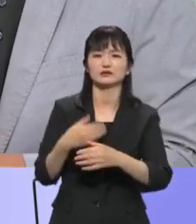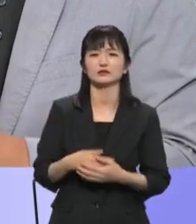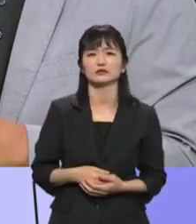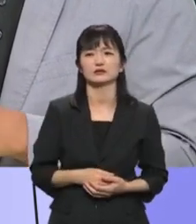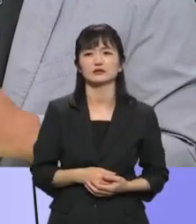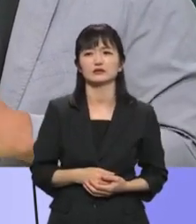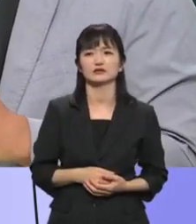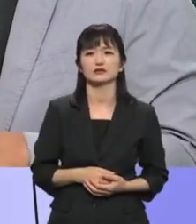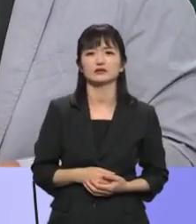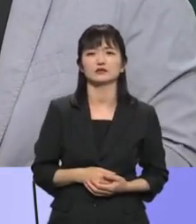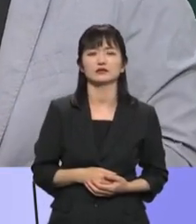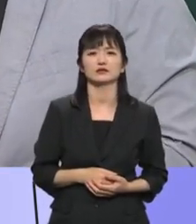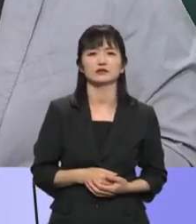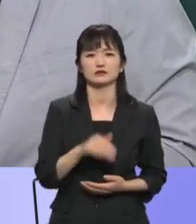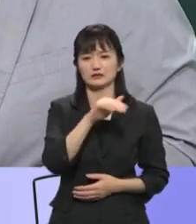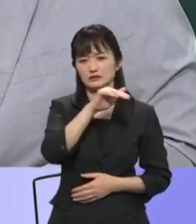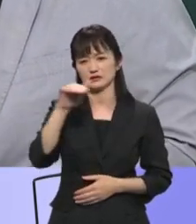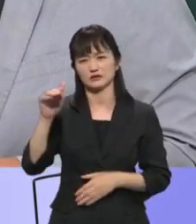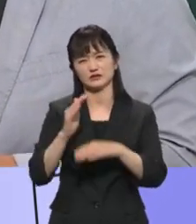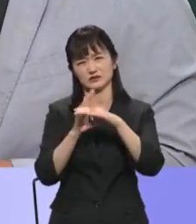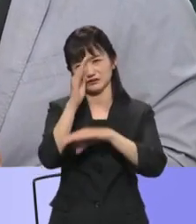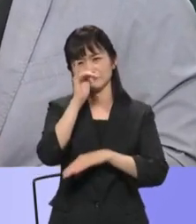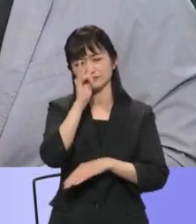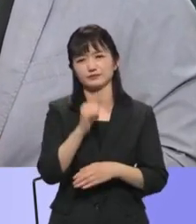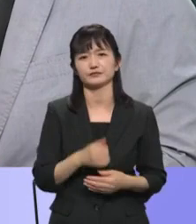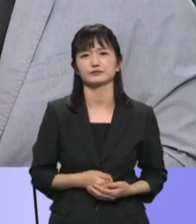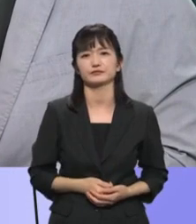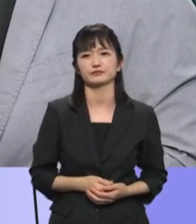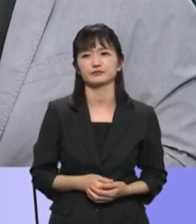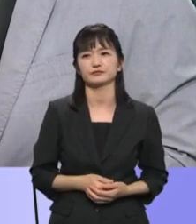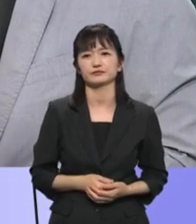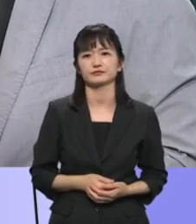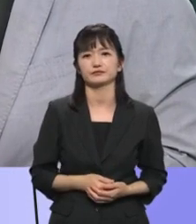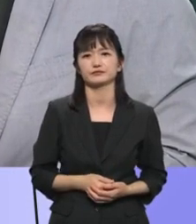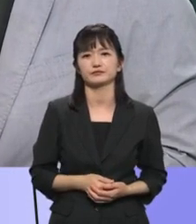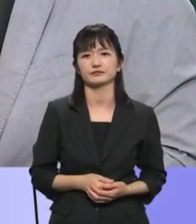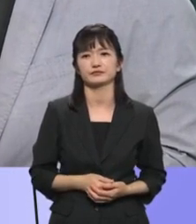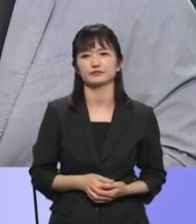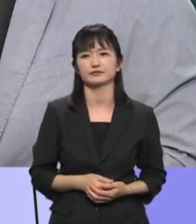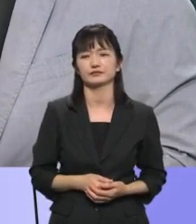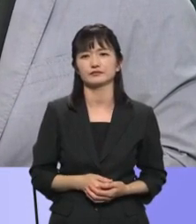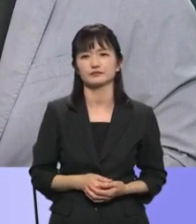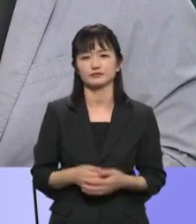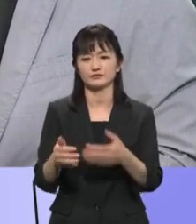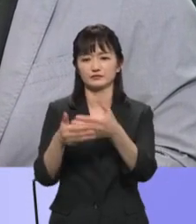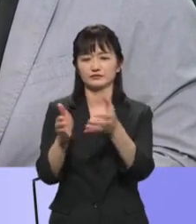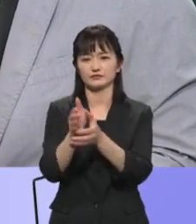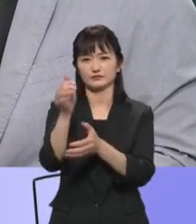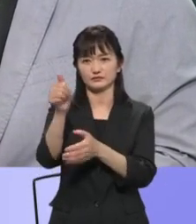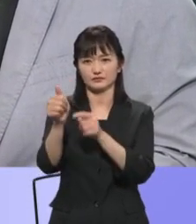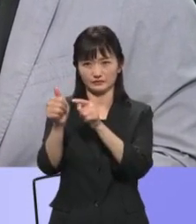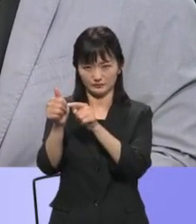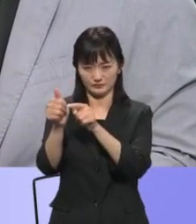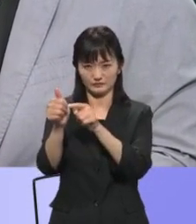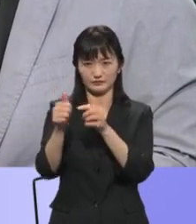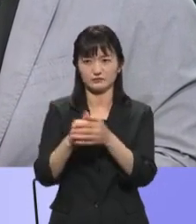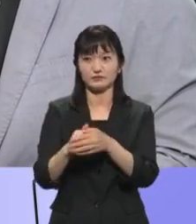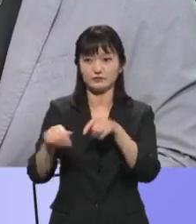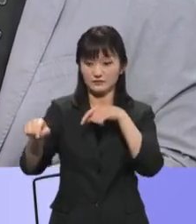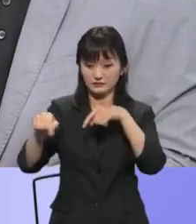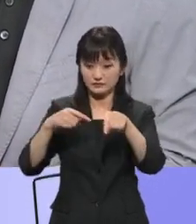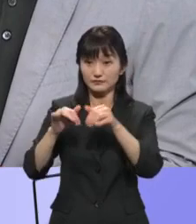선을 넘나드는 경우가 있는데 저는 뭐 국무위원으로서 또 이제 정치인인